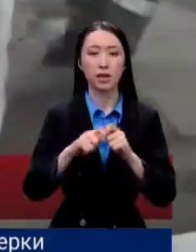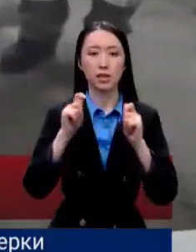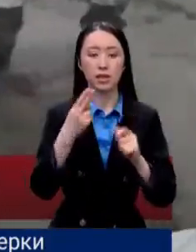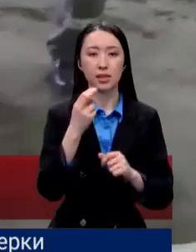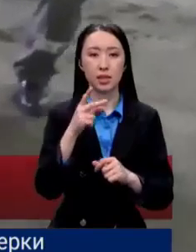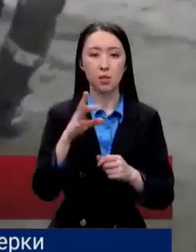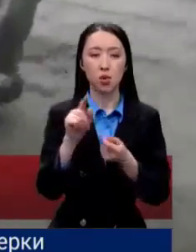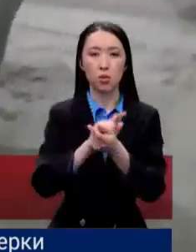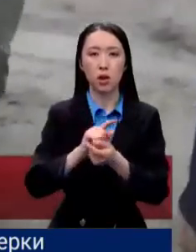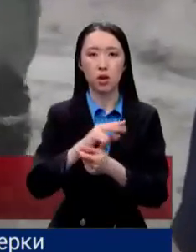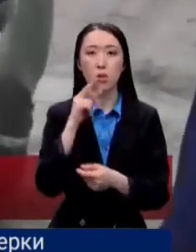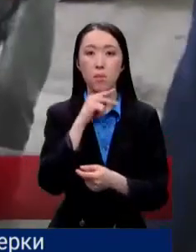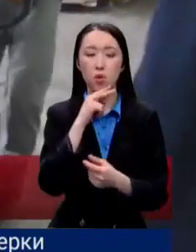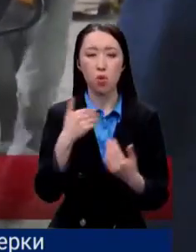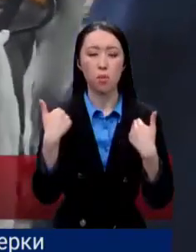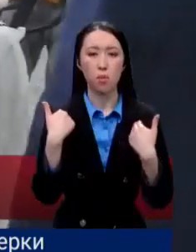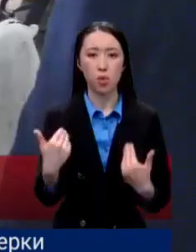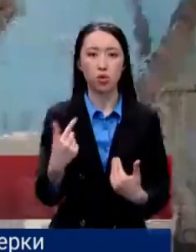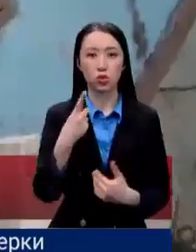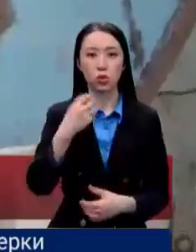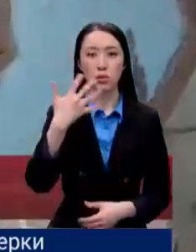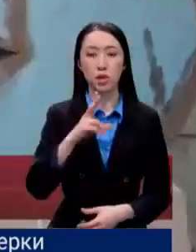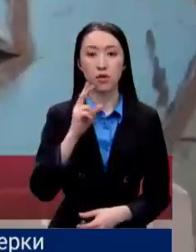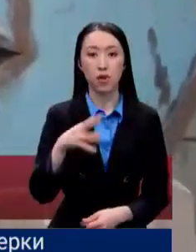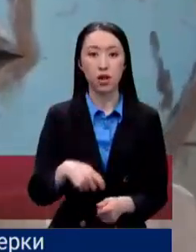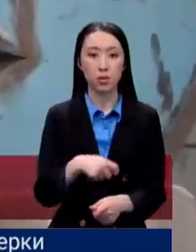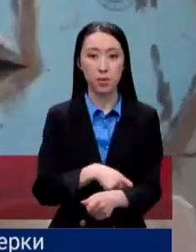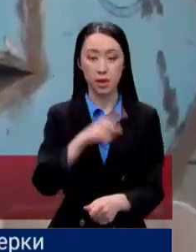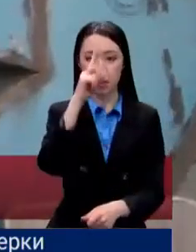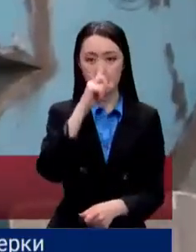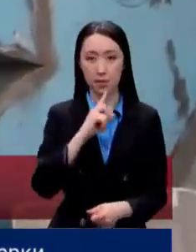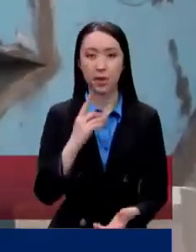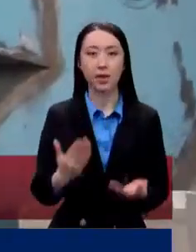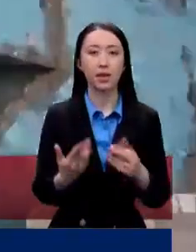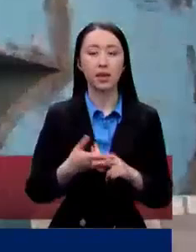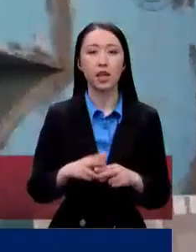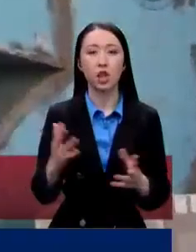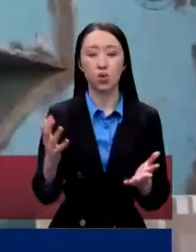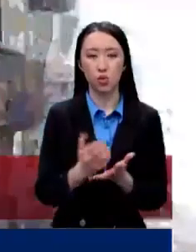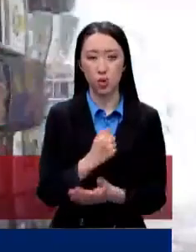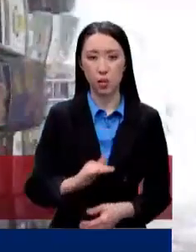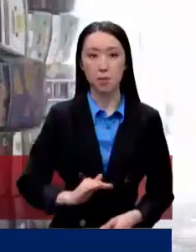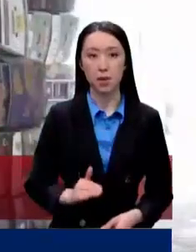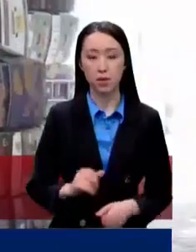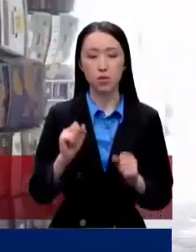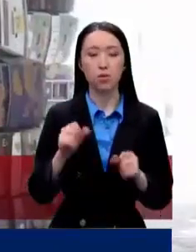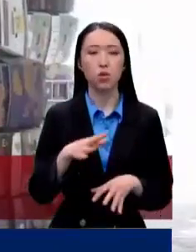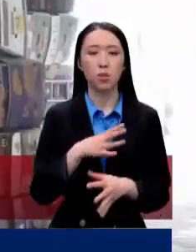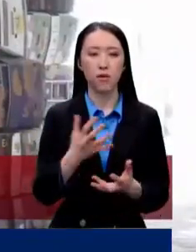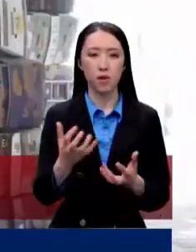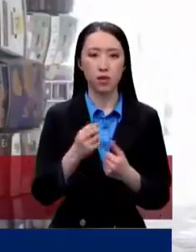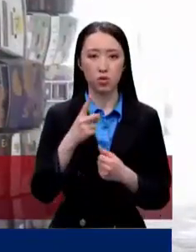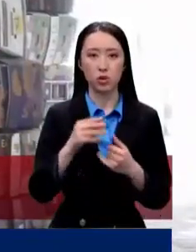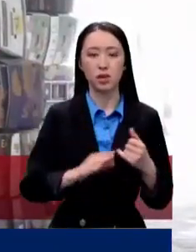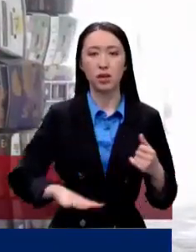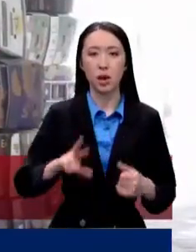цеха по переработке мусора мощностью 150 квадратных метров в месяц. Если это удастся, тогда предприниматели скорее возьмутся за